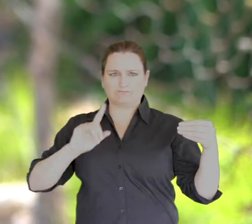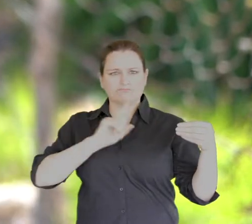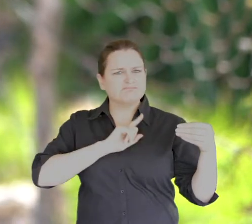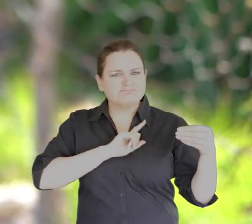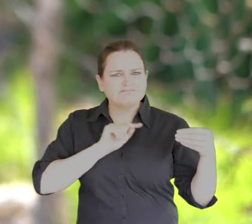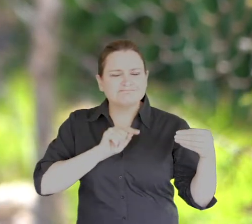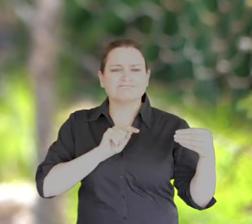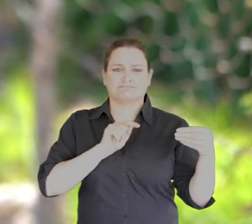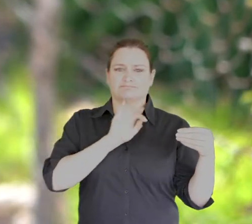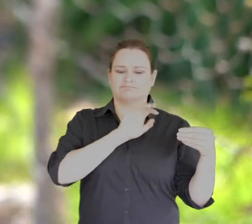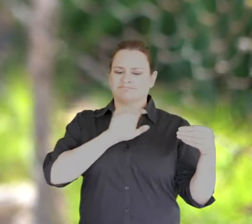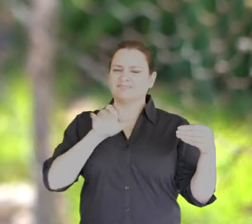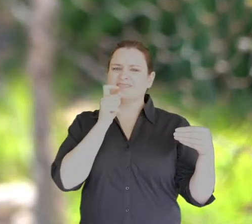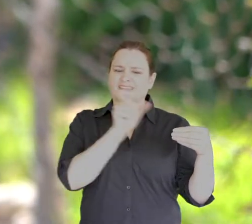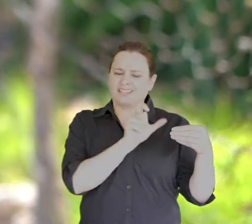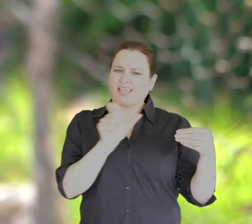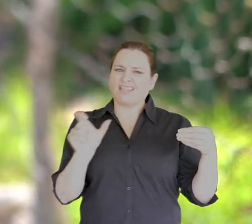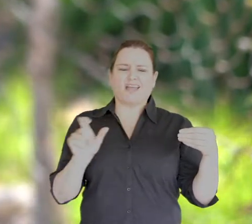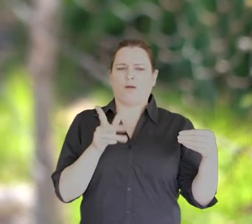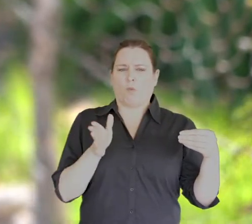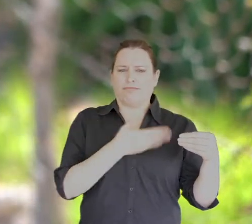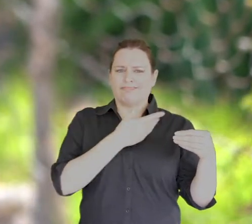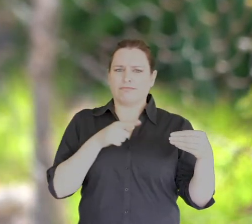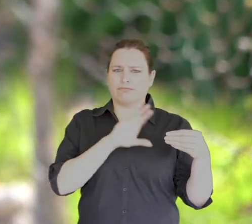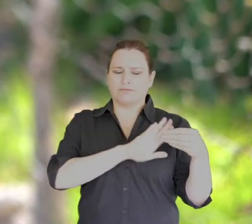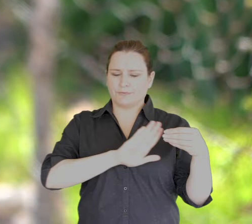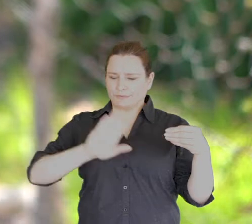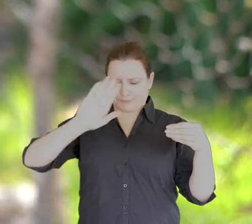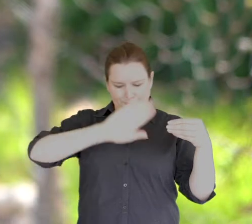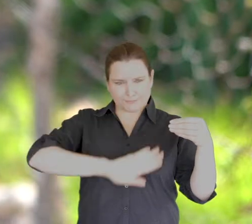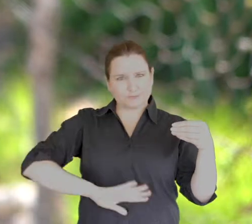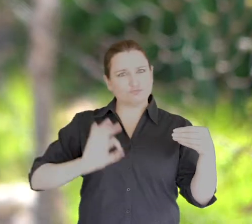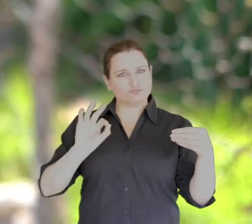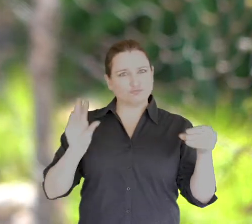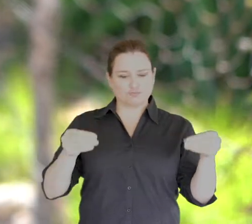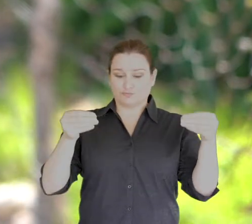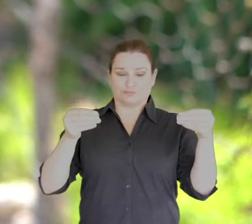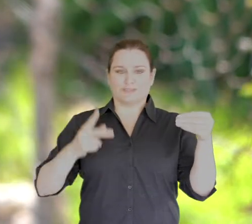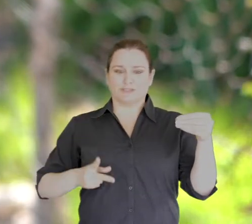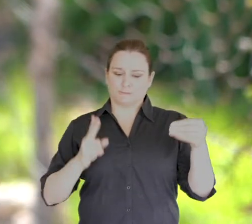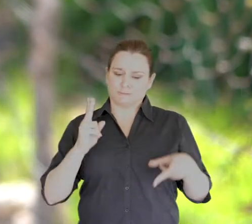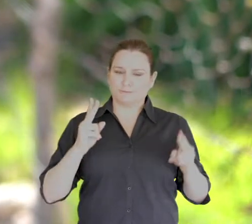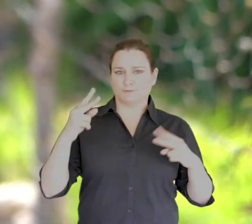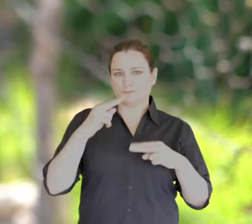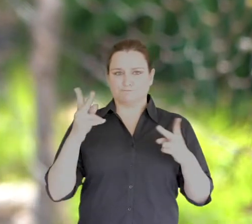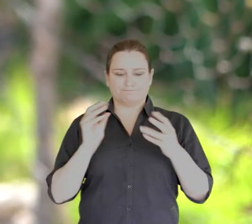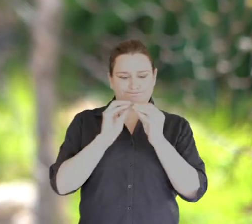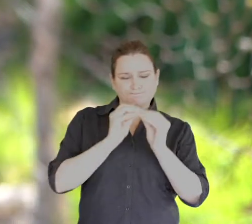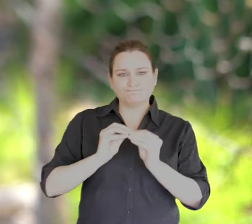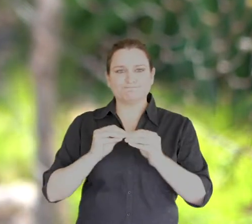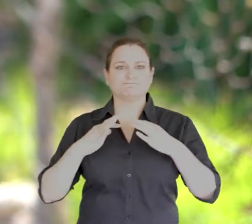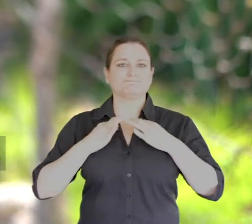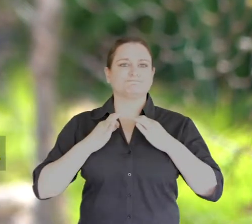Die letters uitgeblik en dan het hulle kleren daar